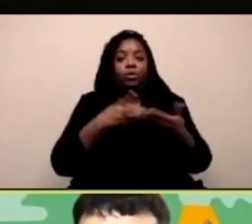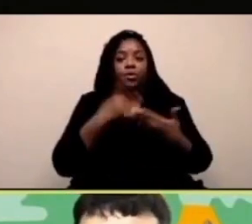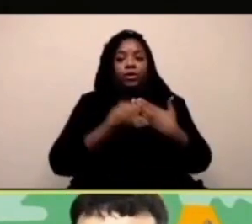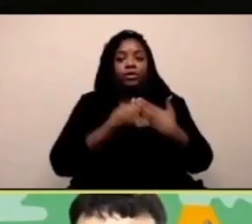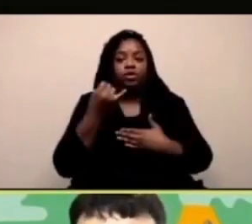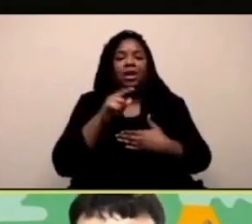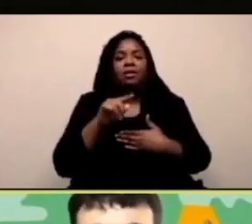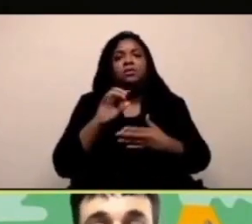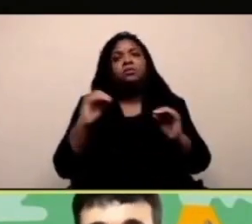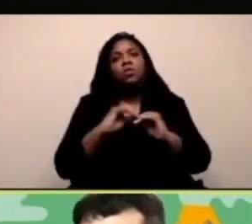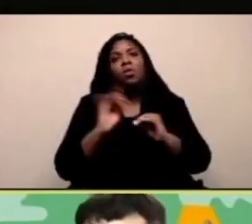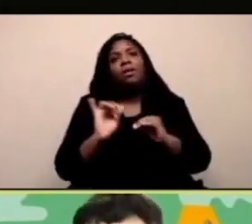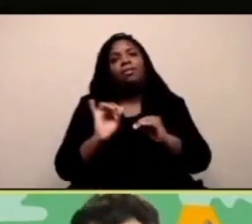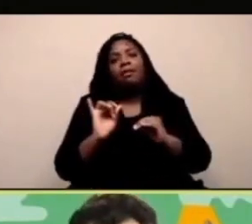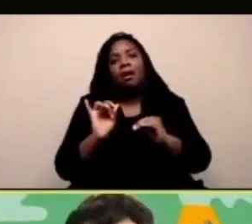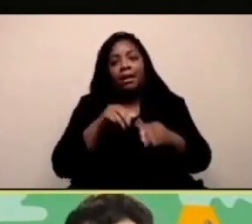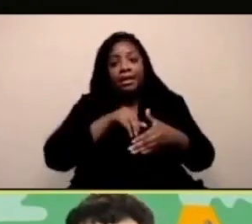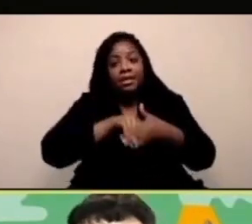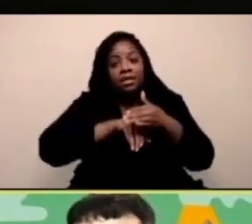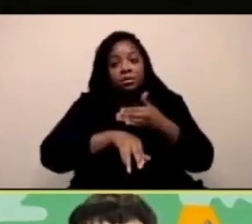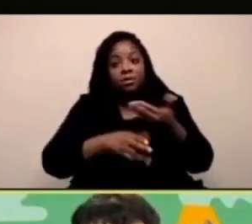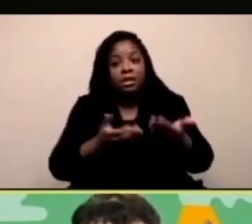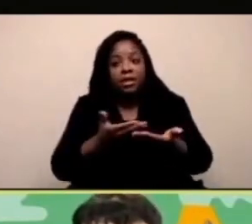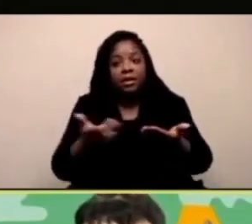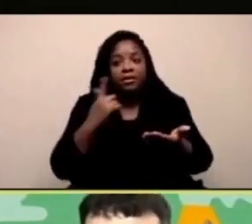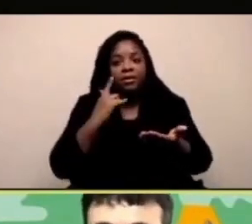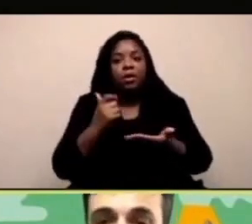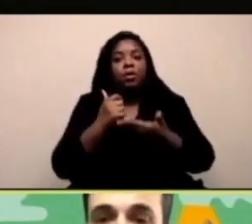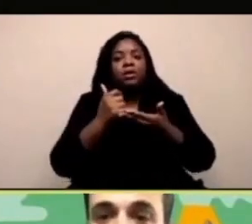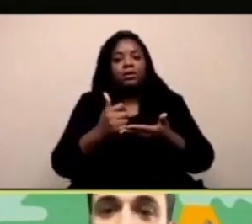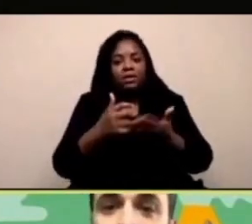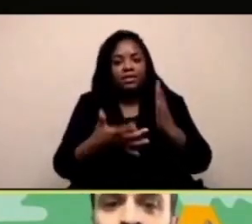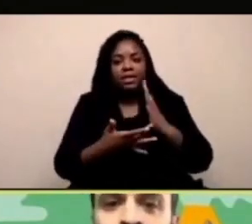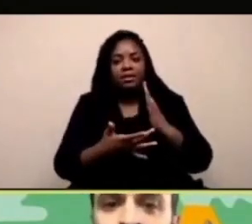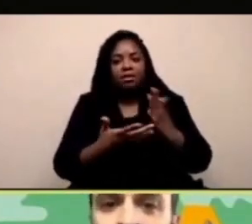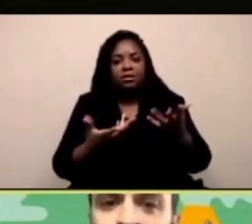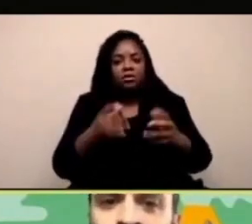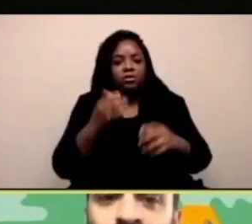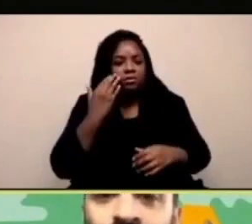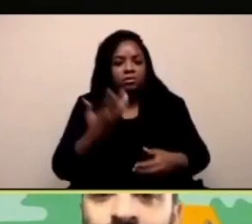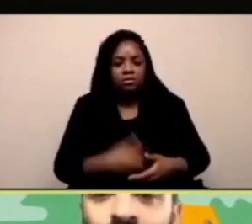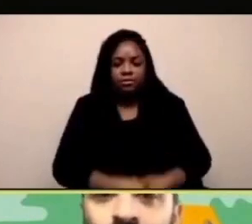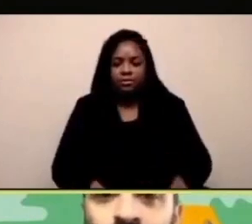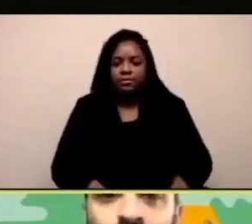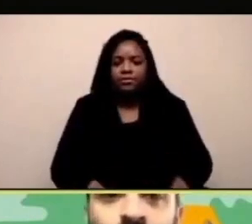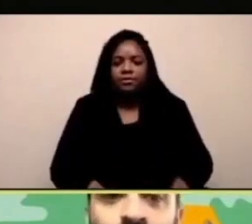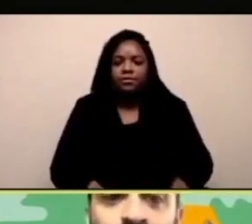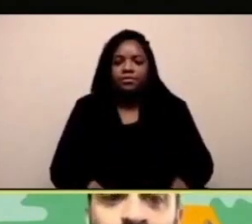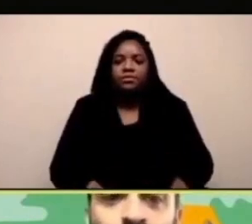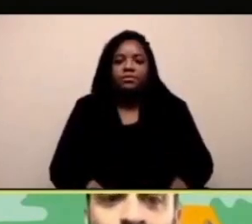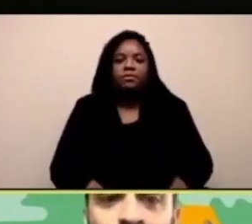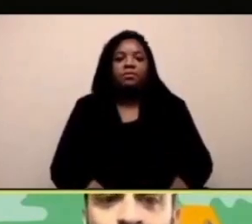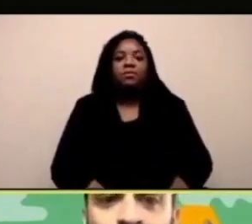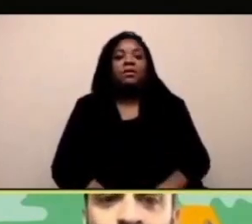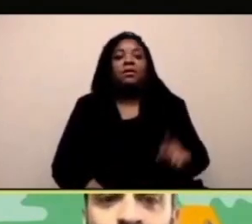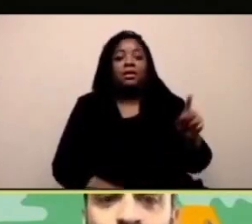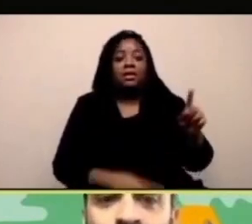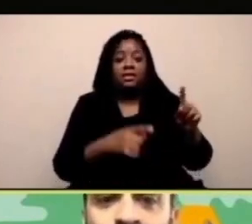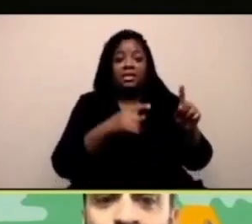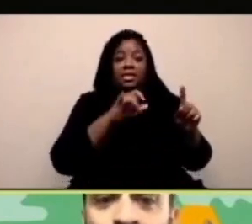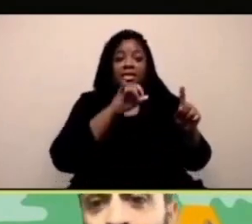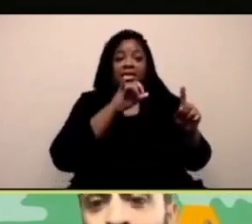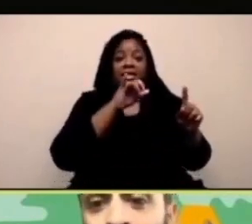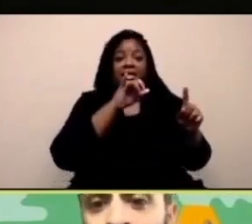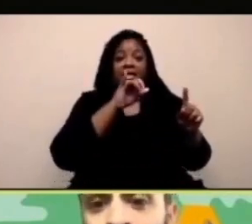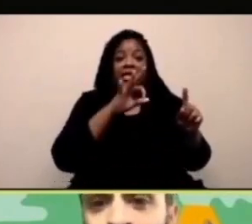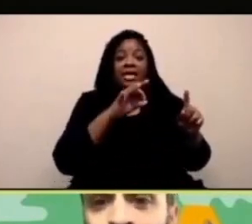顔の後ボディの動きルート連動したとこういうゲームも作れますもう一つはこちらの後